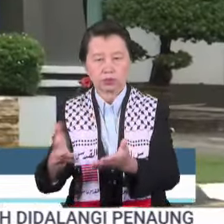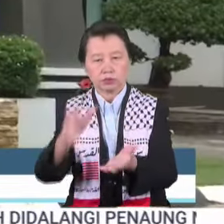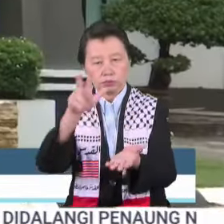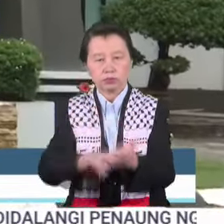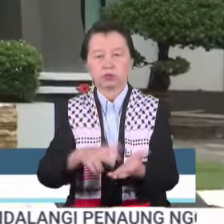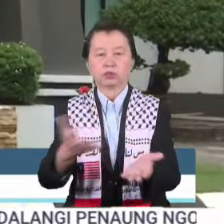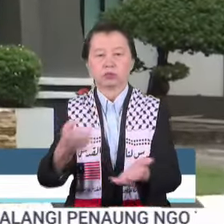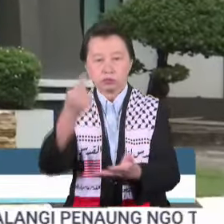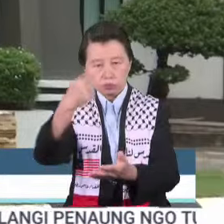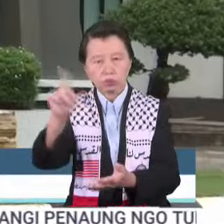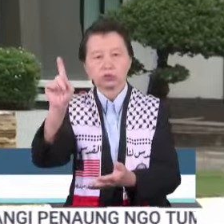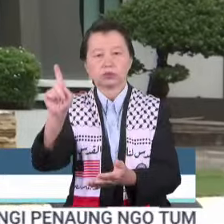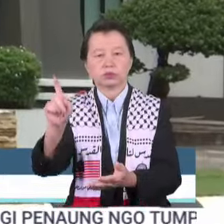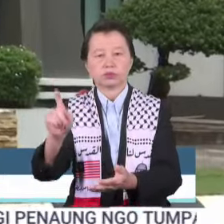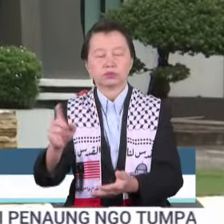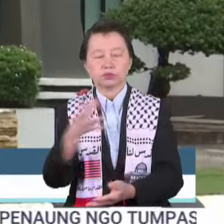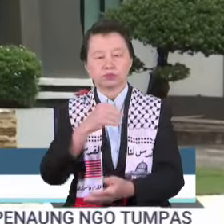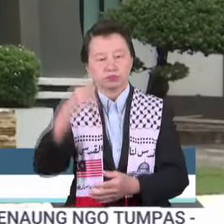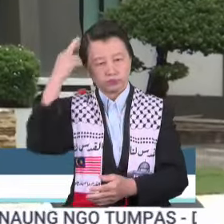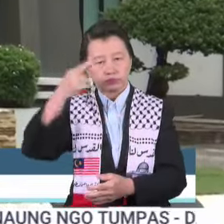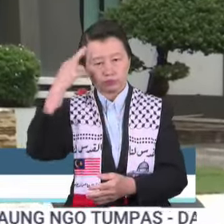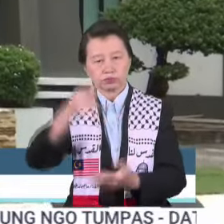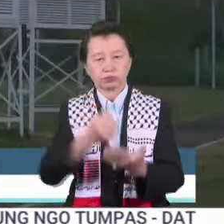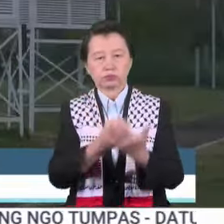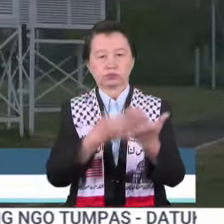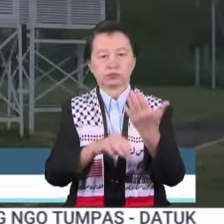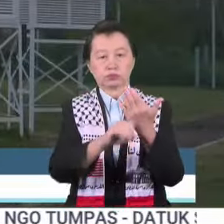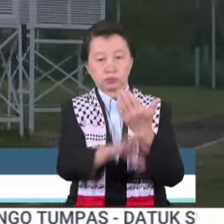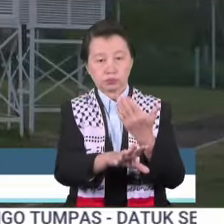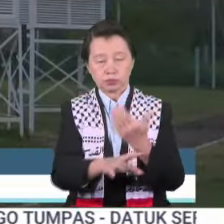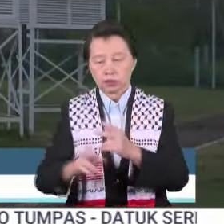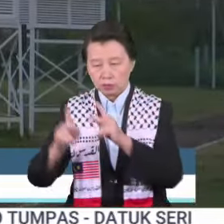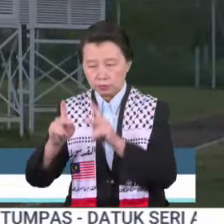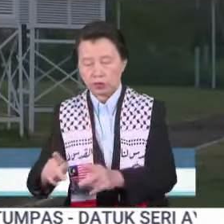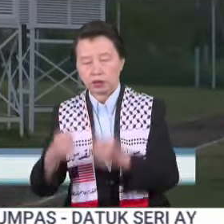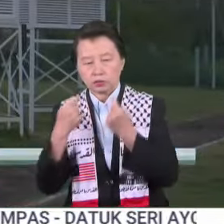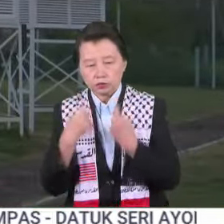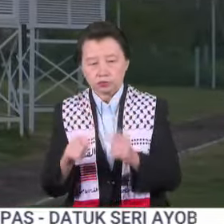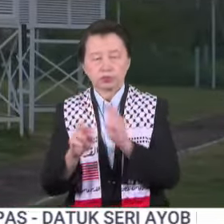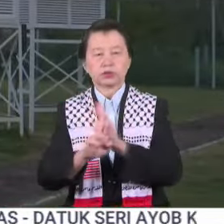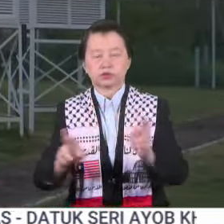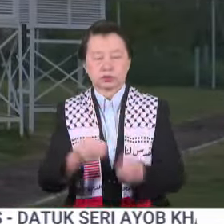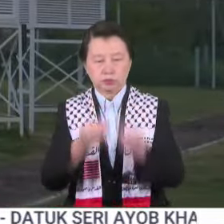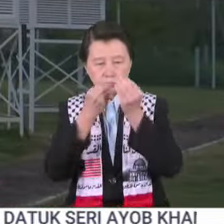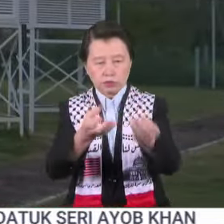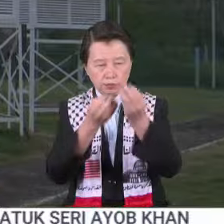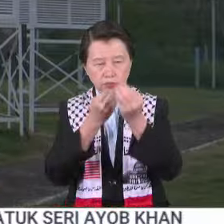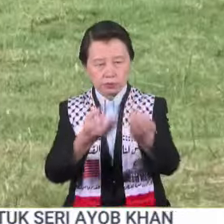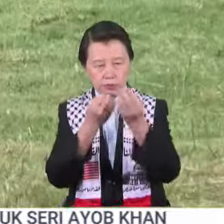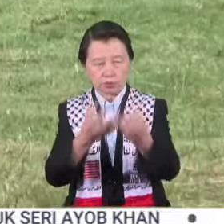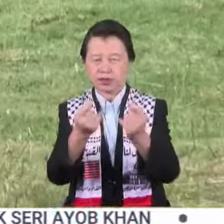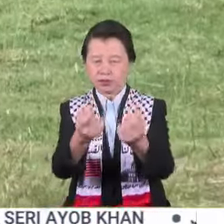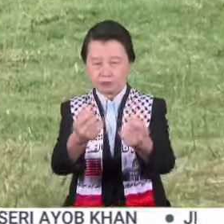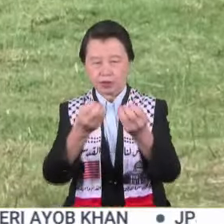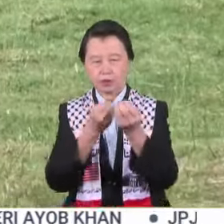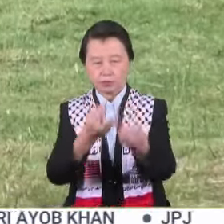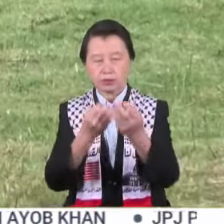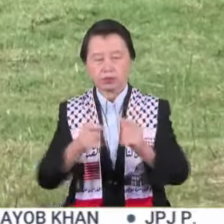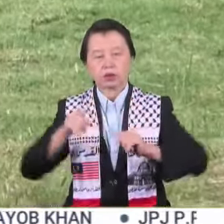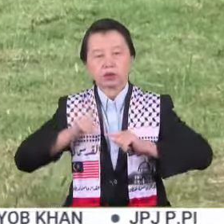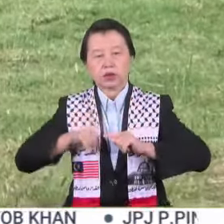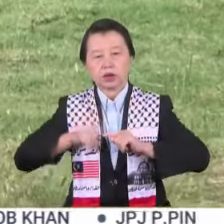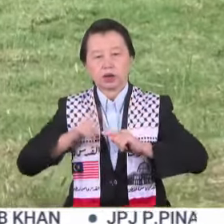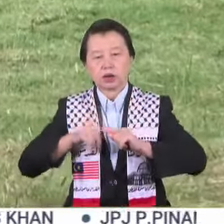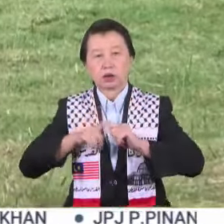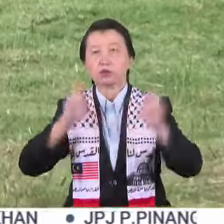sahih menurutnya Selain faktor media sosial pihaknya juga sedaya upaya menyediakan maklumat secepat mungkin bergantung kepada